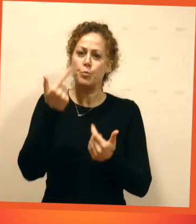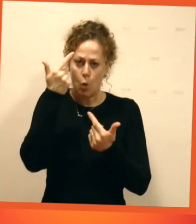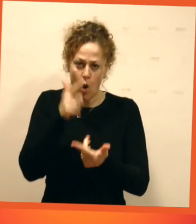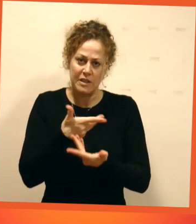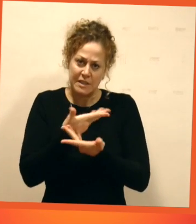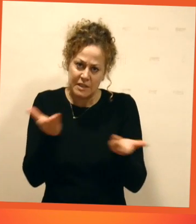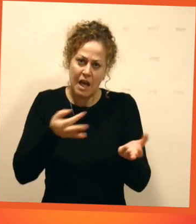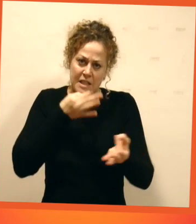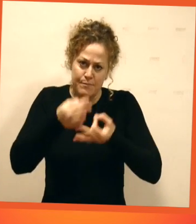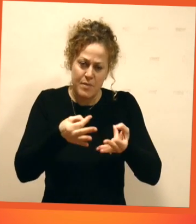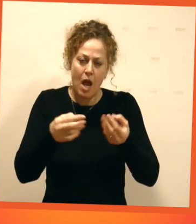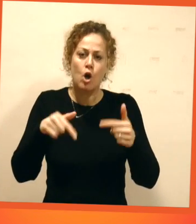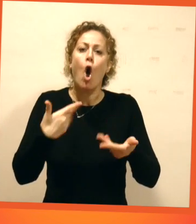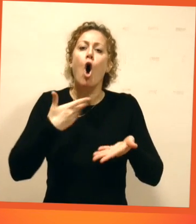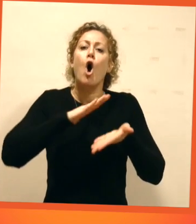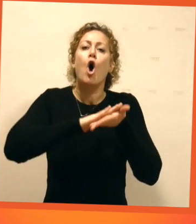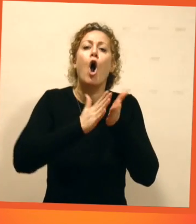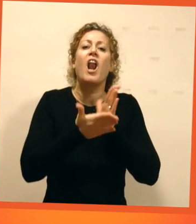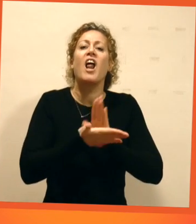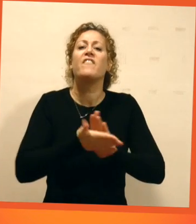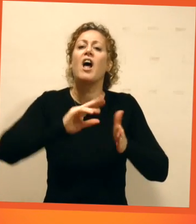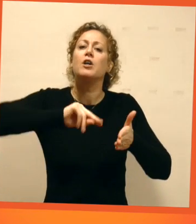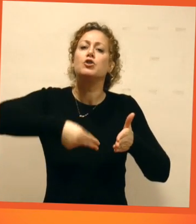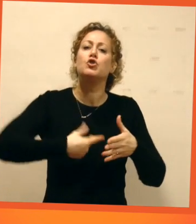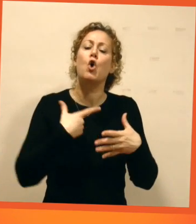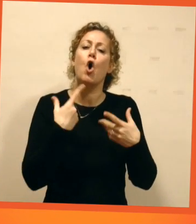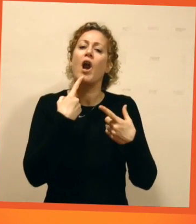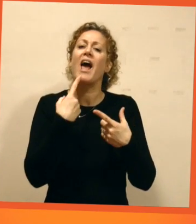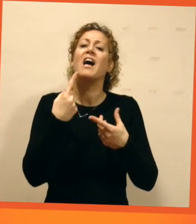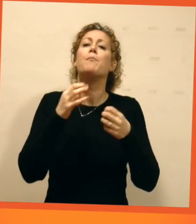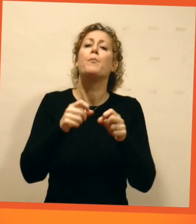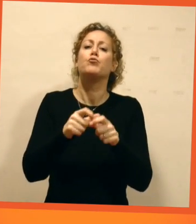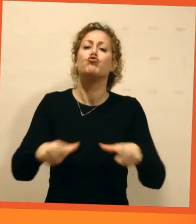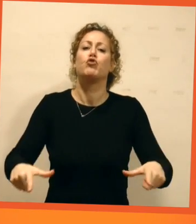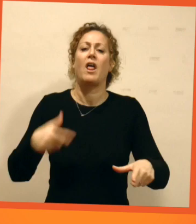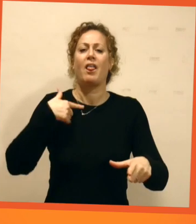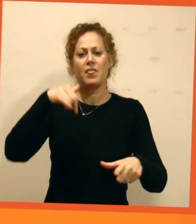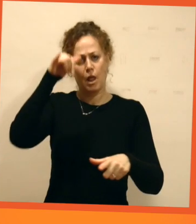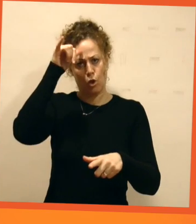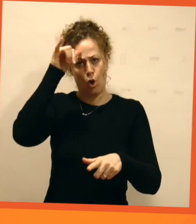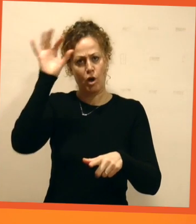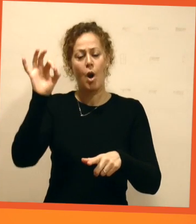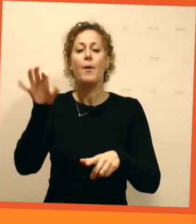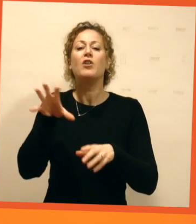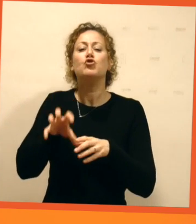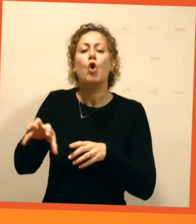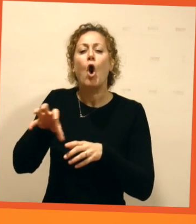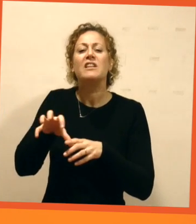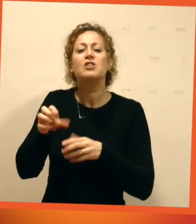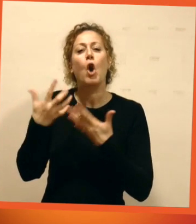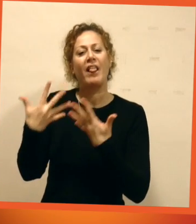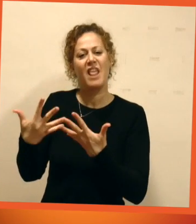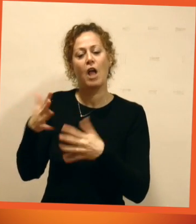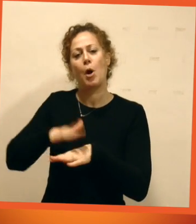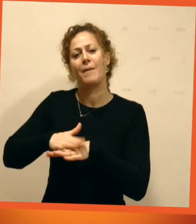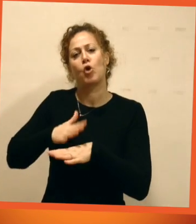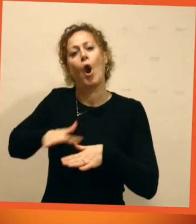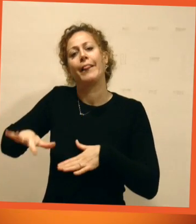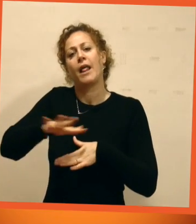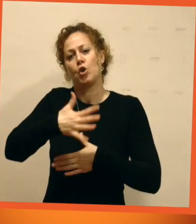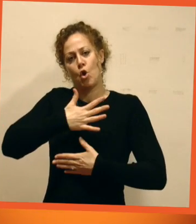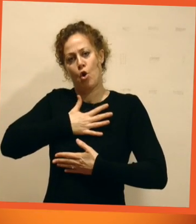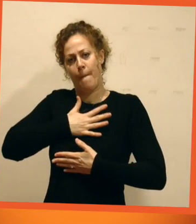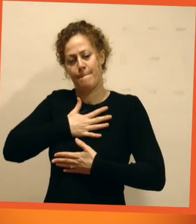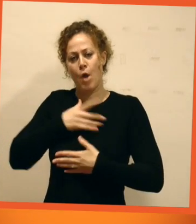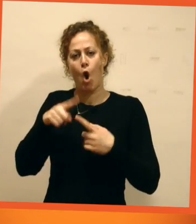Ha fatto appunto una convenzione con la città di Torino, e in particolare con la circoscrizione 10, che fa parte del nostro territorio